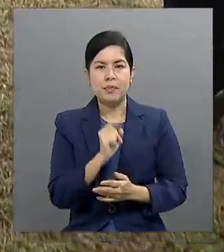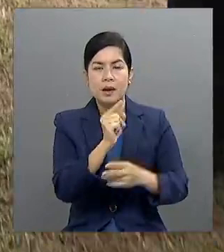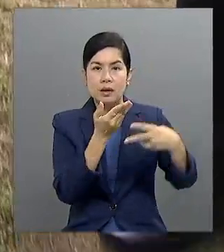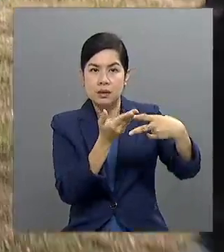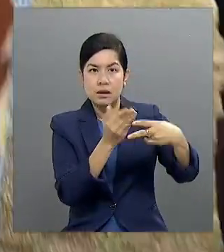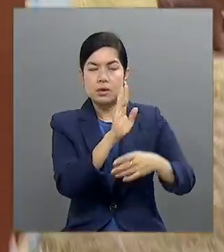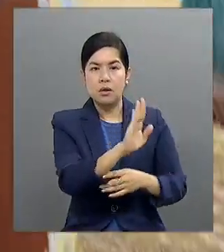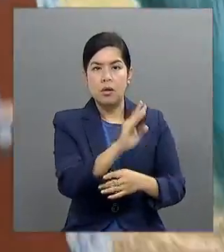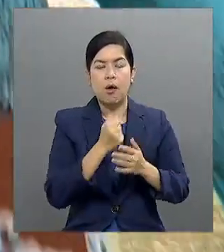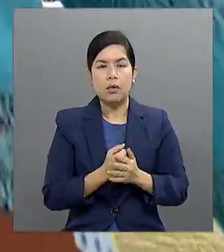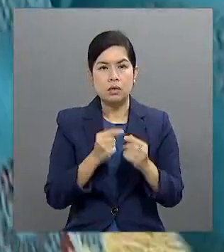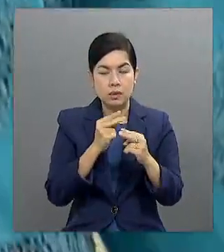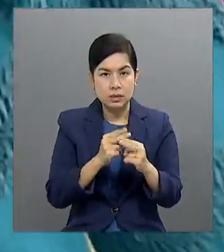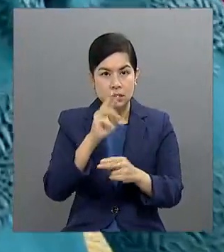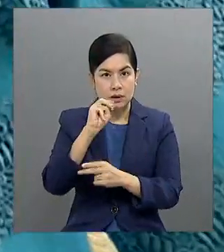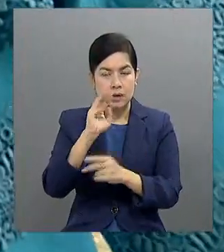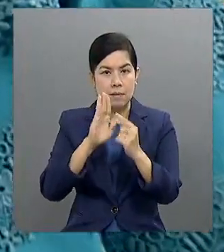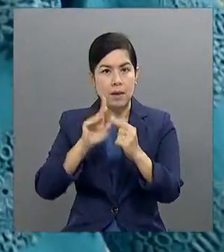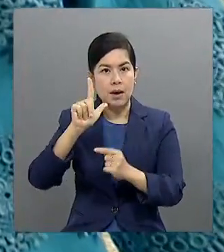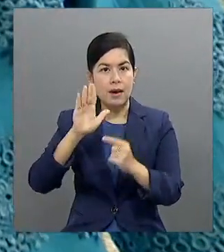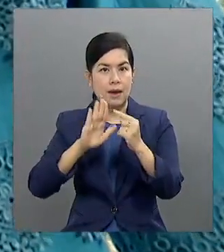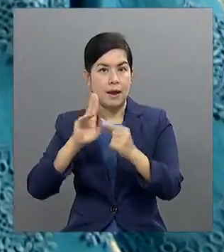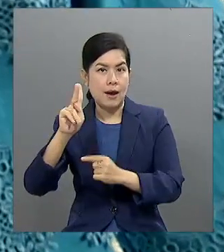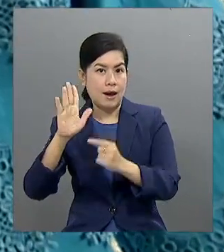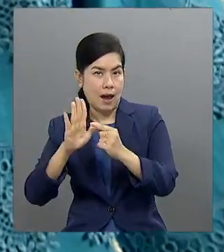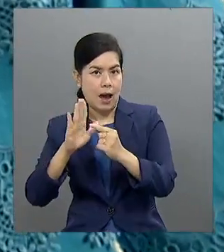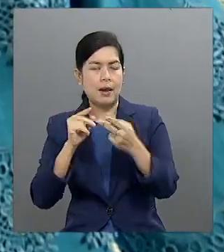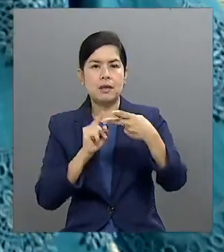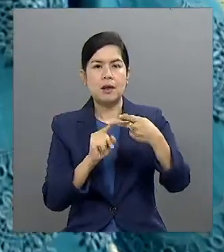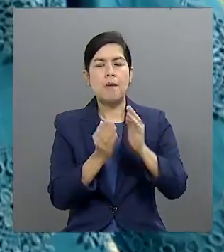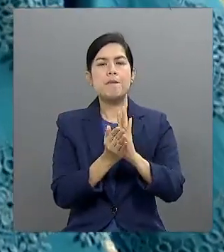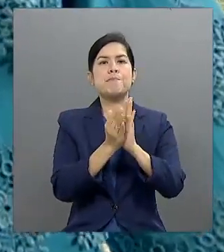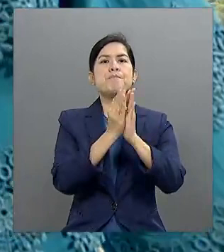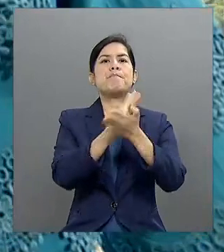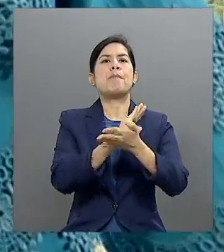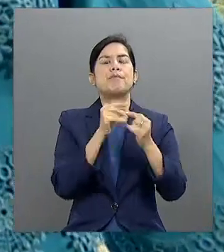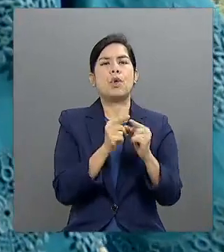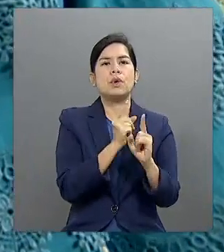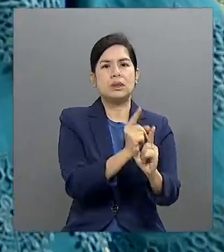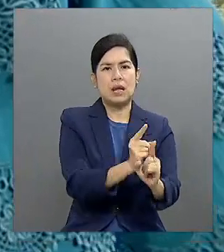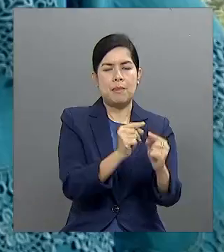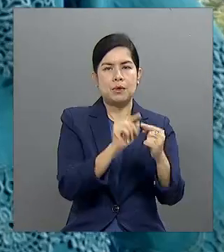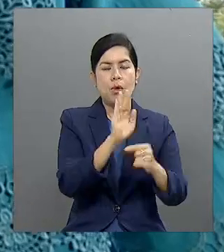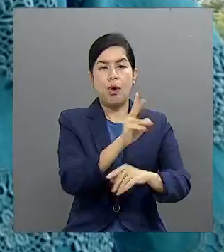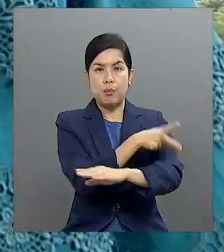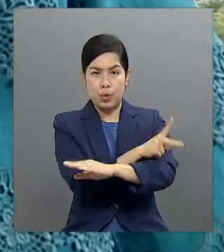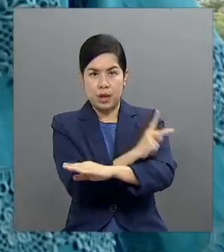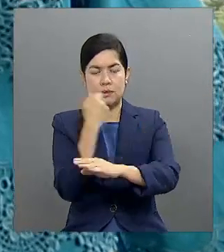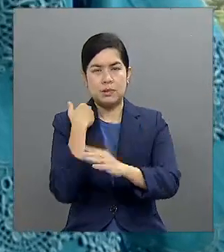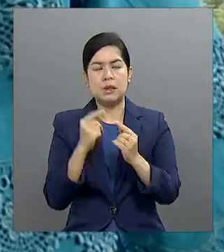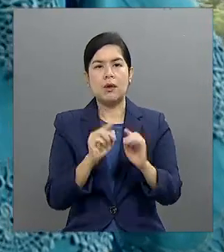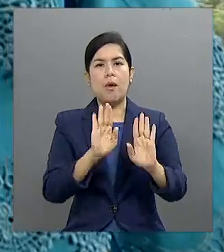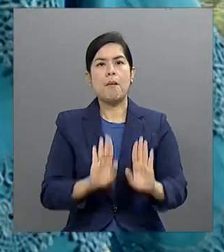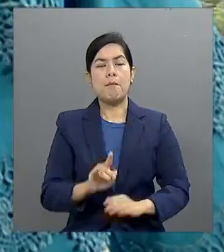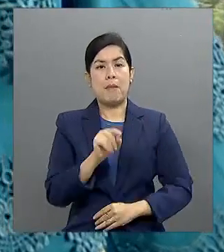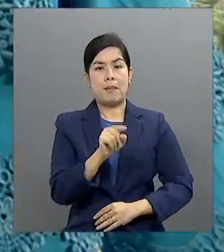านะครับแล้วก็แบบที่2ก็คือเป็นการประยุกต์ขึ้นเองเพื่อความสวยงามของคนภูเก็ตนะครับชุดการแต่งกายอย่างนี้นะครับที่คุณยุ้ยสวมใส่อ